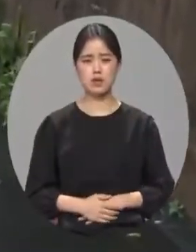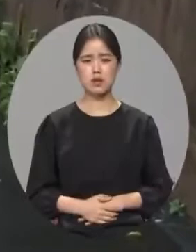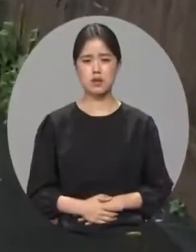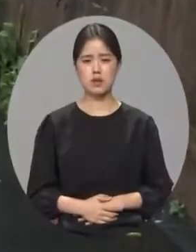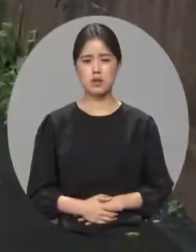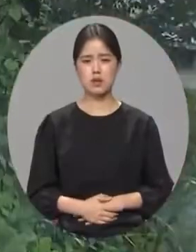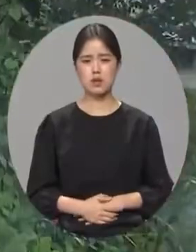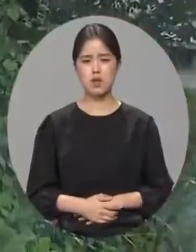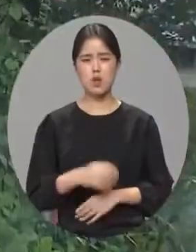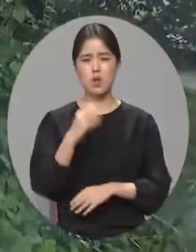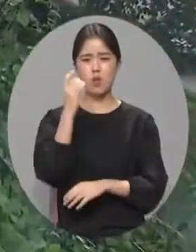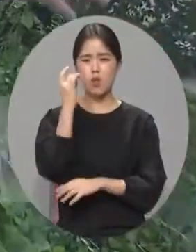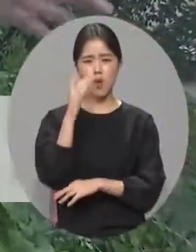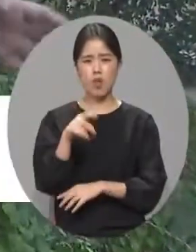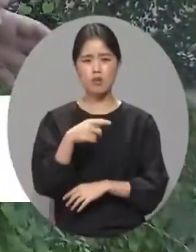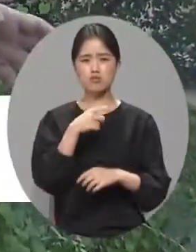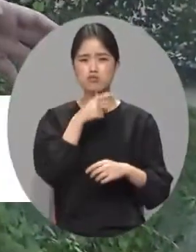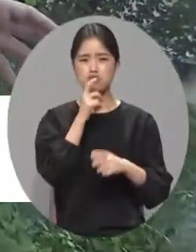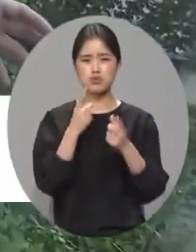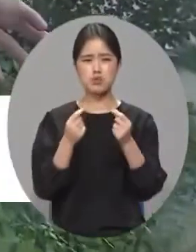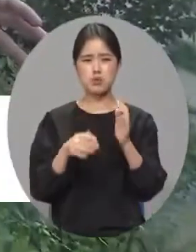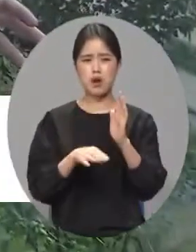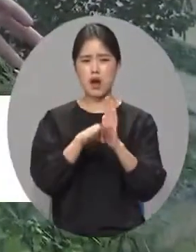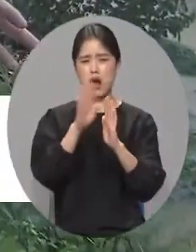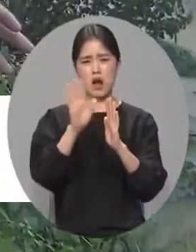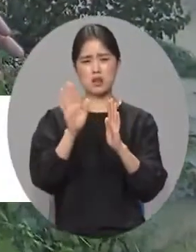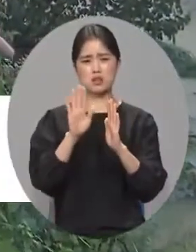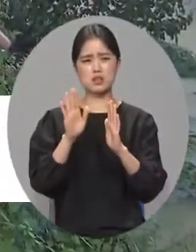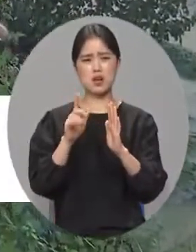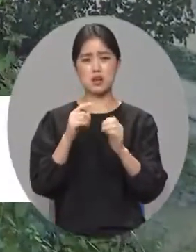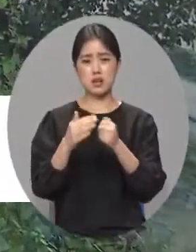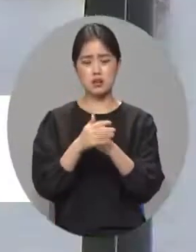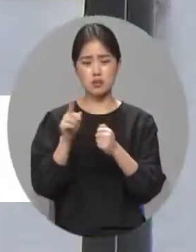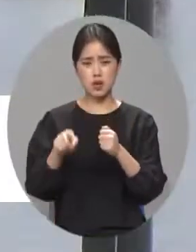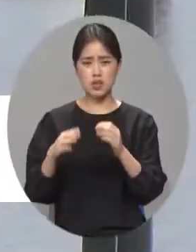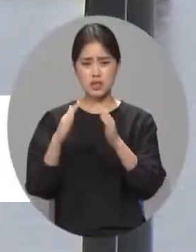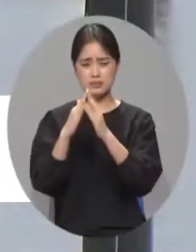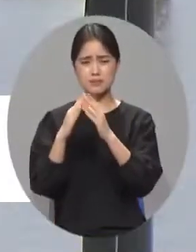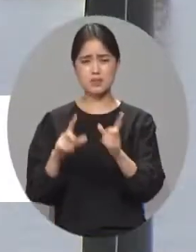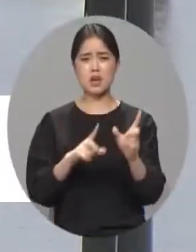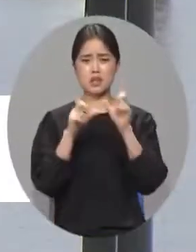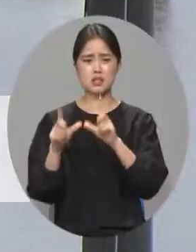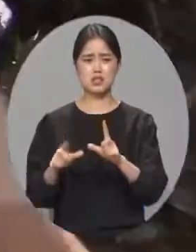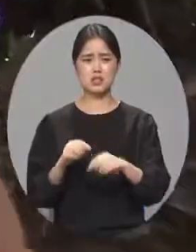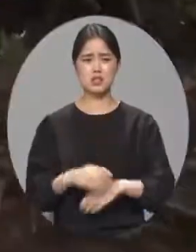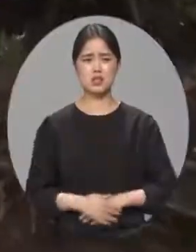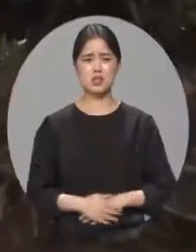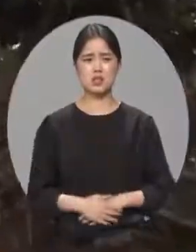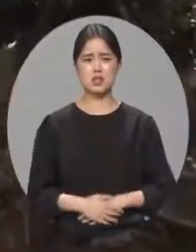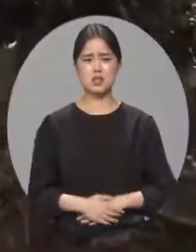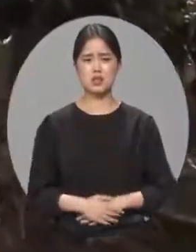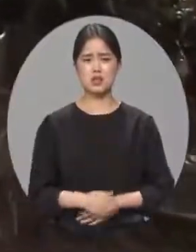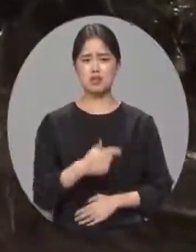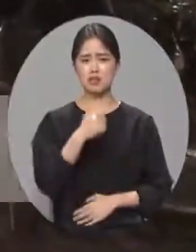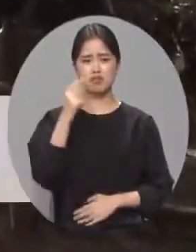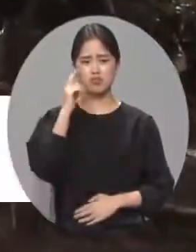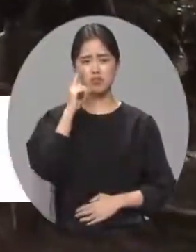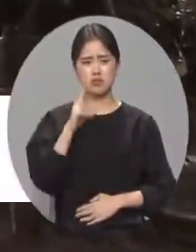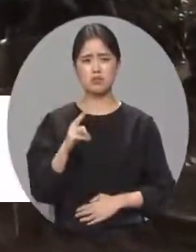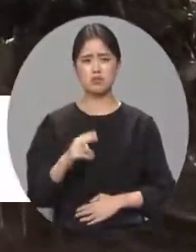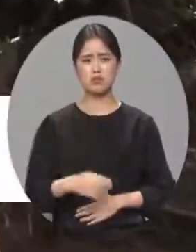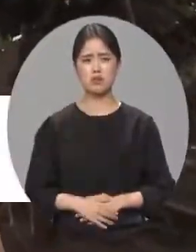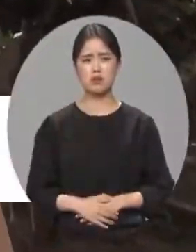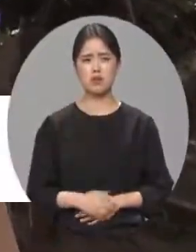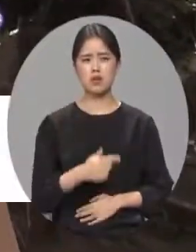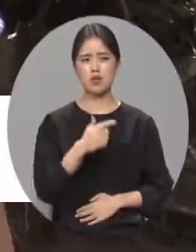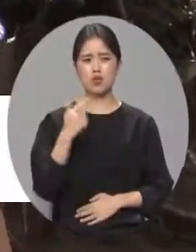안 차. 생전 물 안 찬데 이거. 아, 그러게 어떻게 집 주고 살았지. 생각했던 것보다 너무하죠, 이거는. 너무